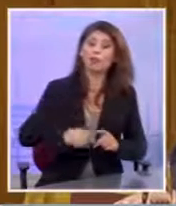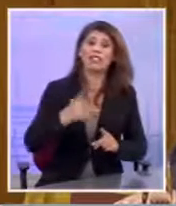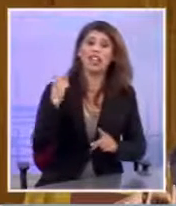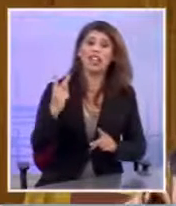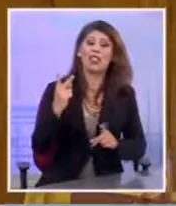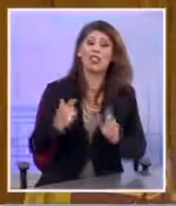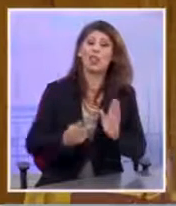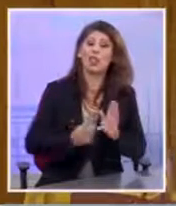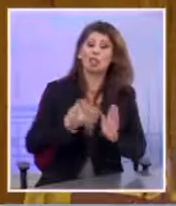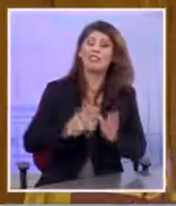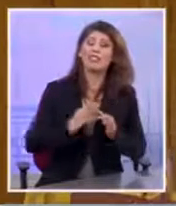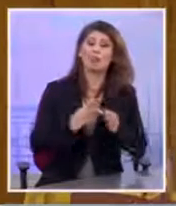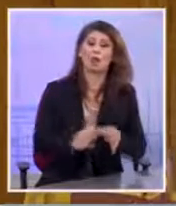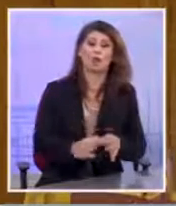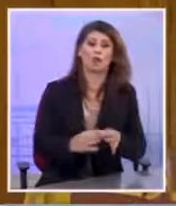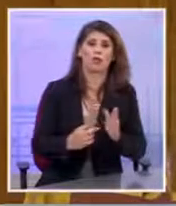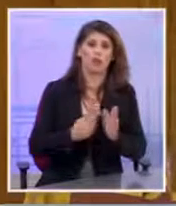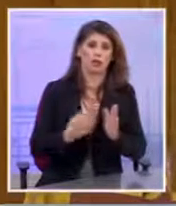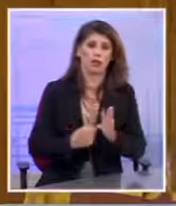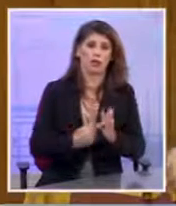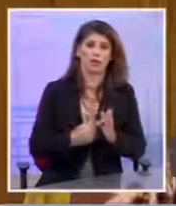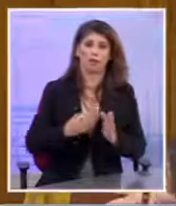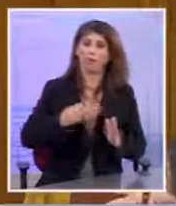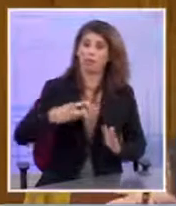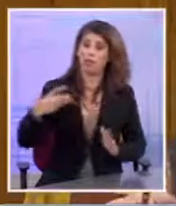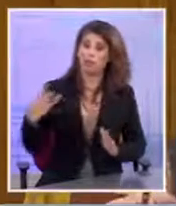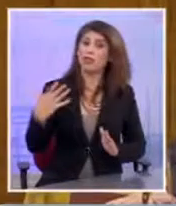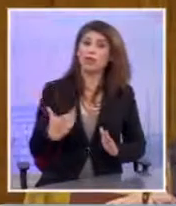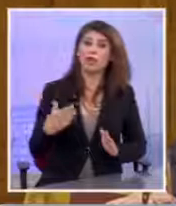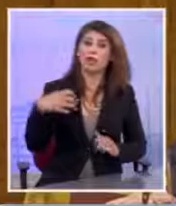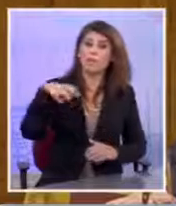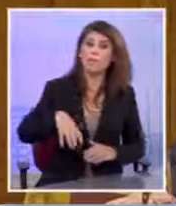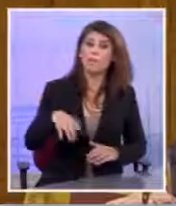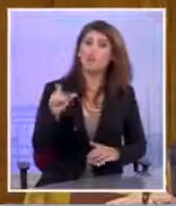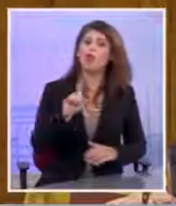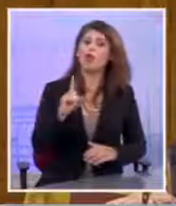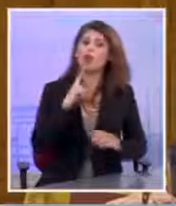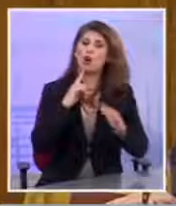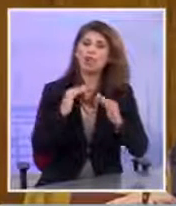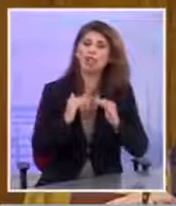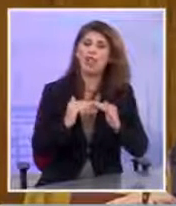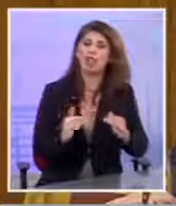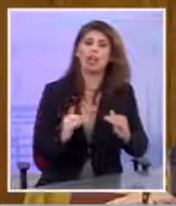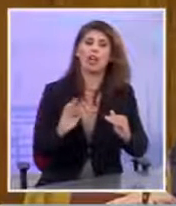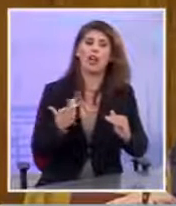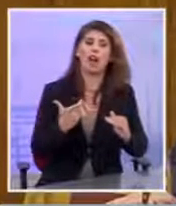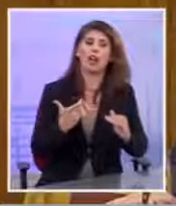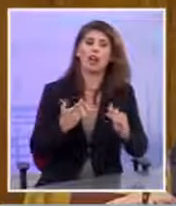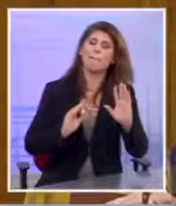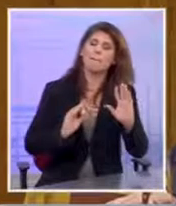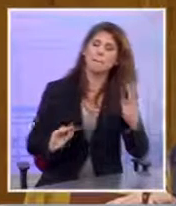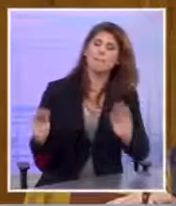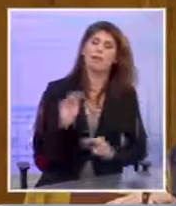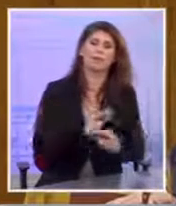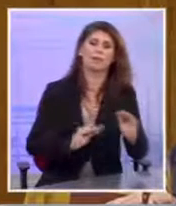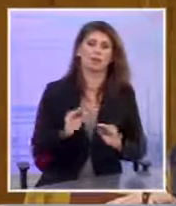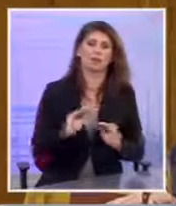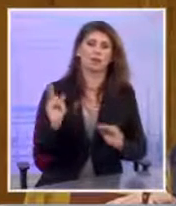φορές. Ο ΣΥΡΙΖΑ αποτελεί μάλιστα πόλο όχι μόνο σταθερότητας, αλλά και μετασχηματισμού της